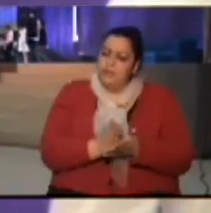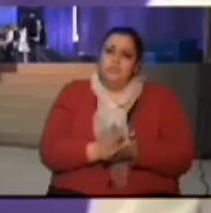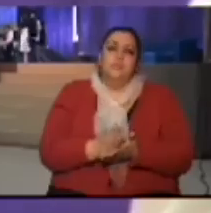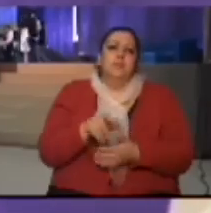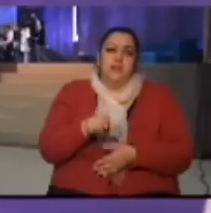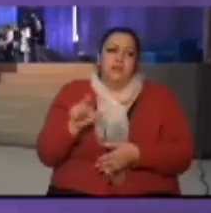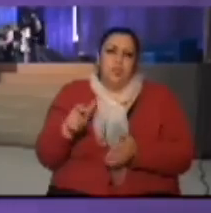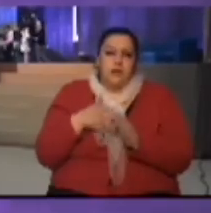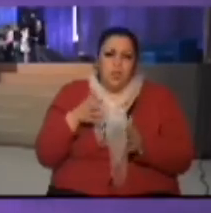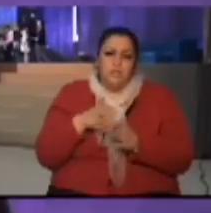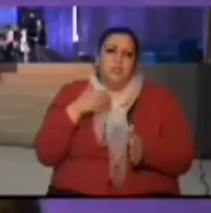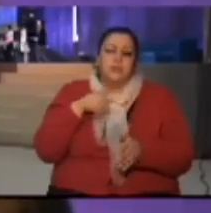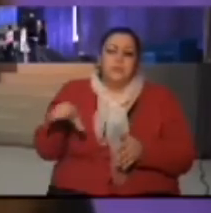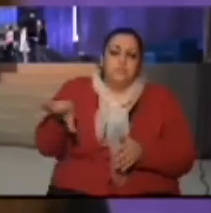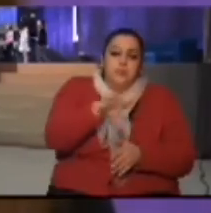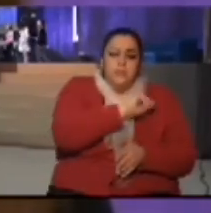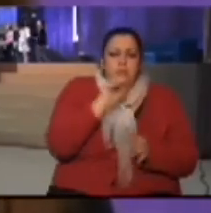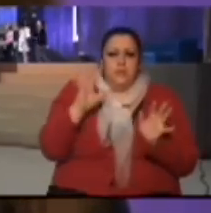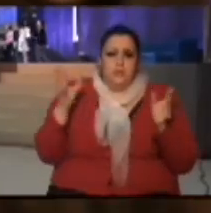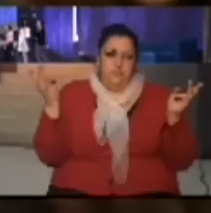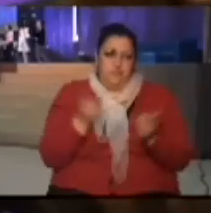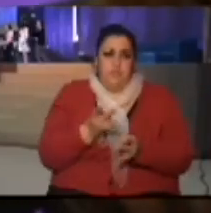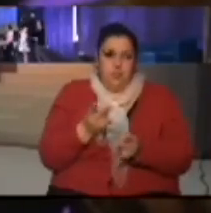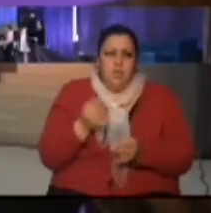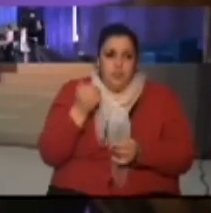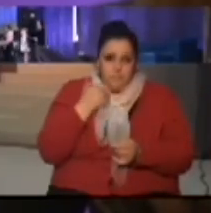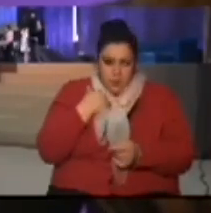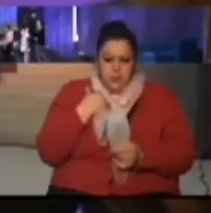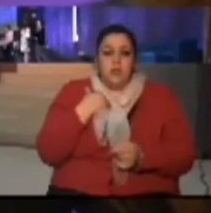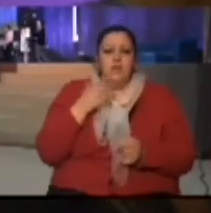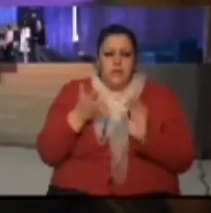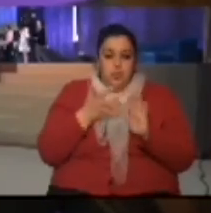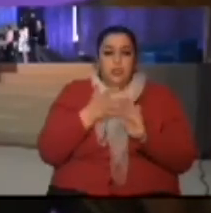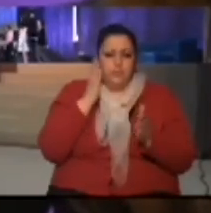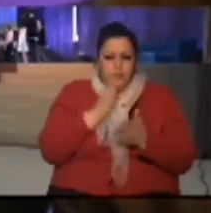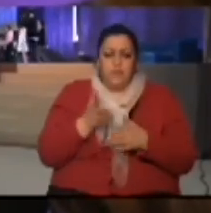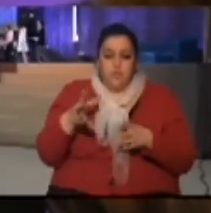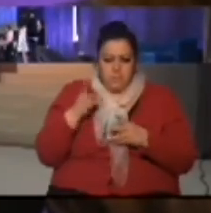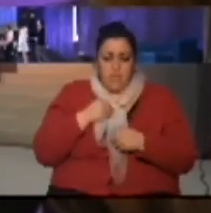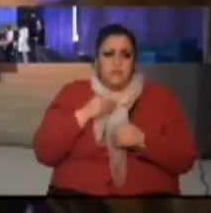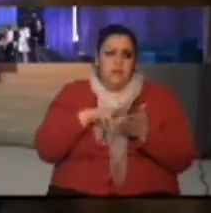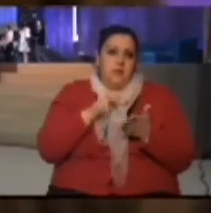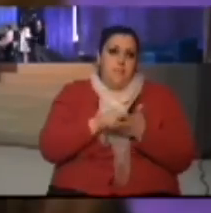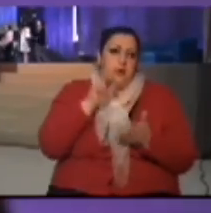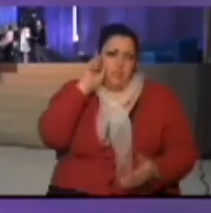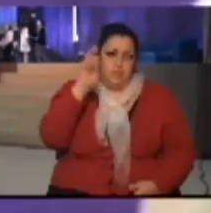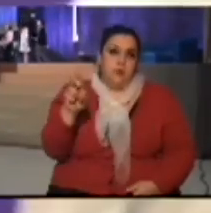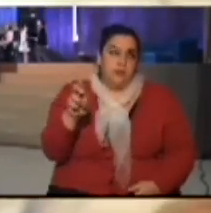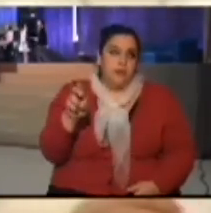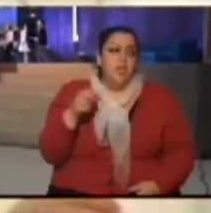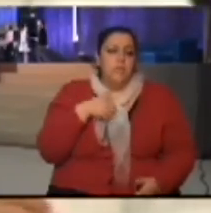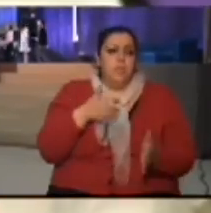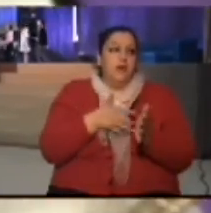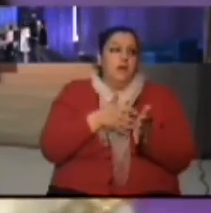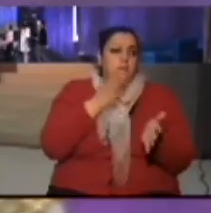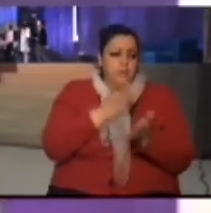դուք մեզ հետ լինեք, մենք կարիք ունենք, որ մենք միասին Տիրոջը երկրպագենք, մենք կարիք ունենք, որ մենք